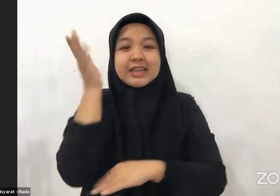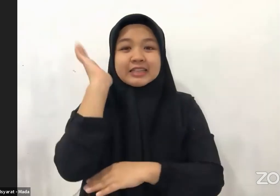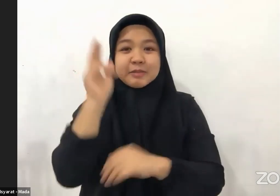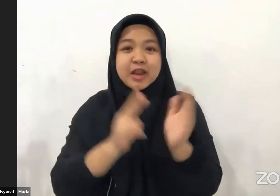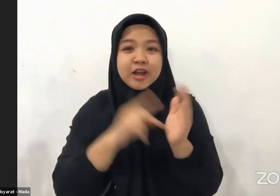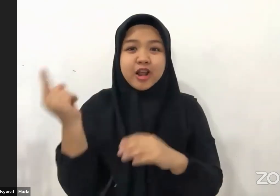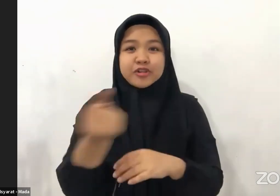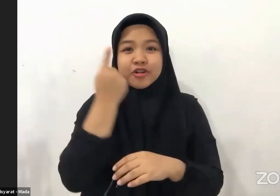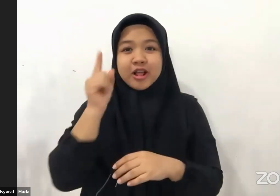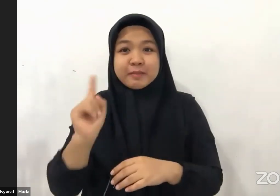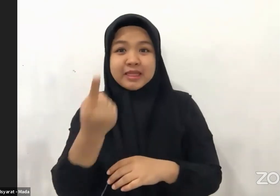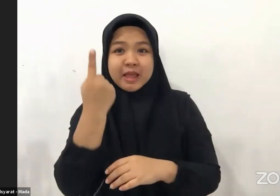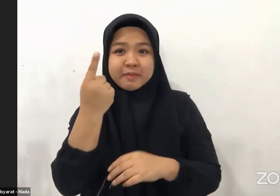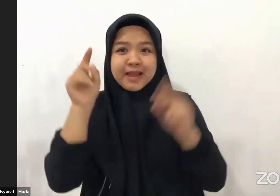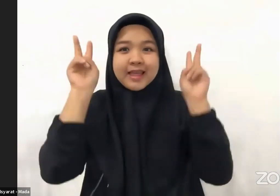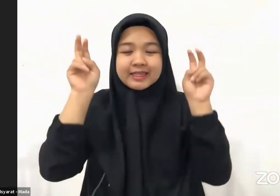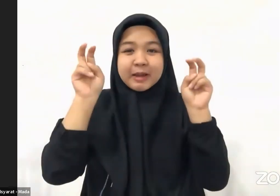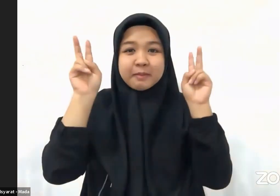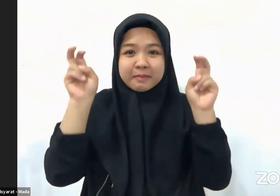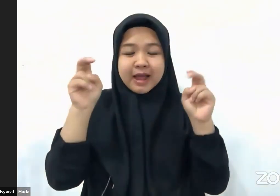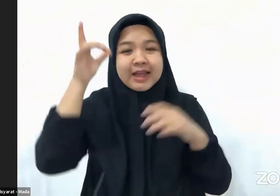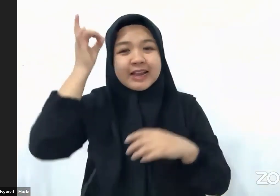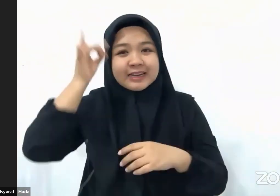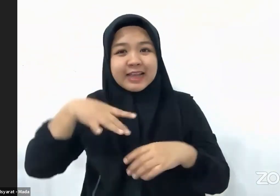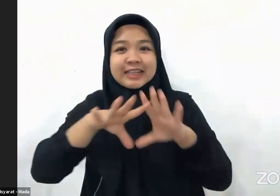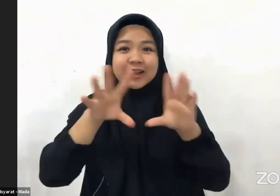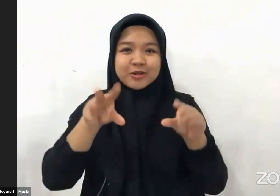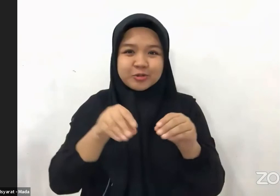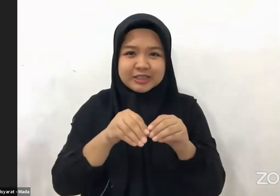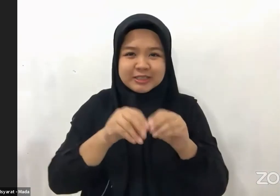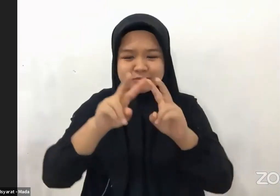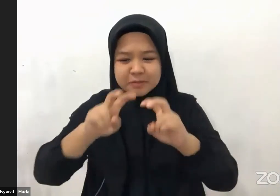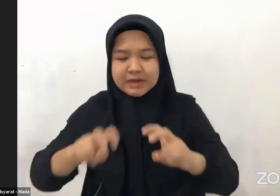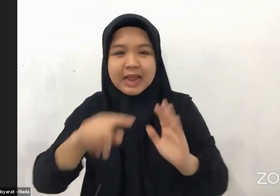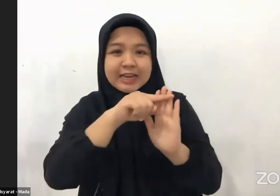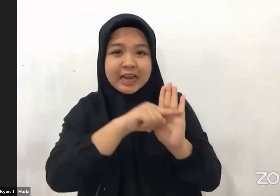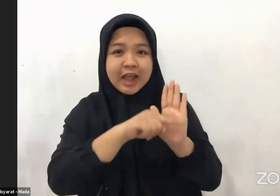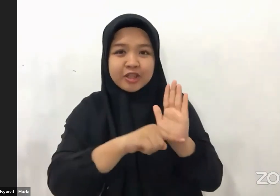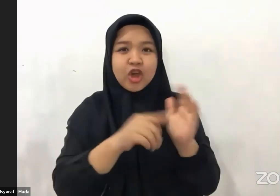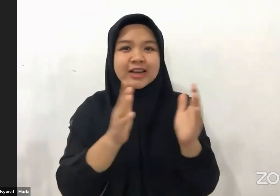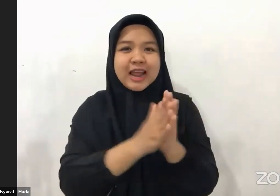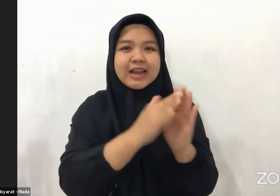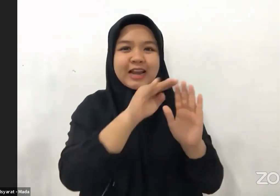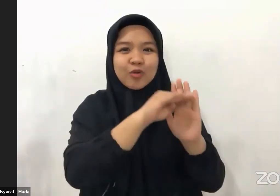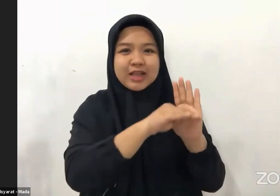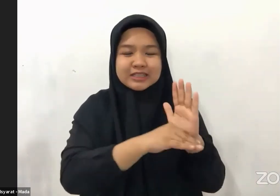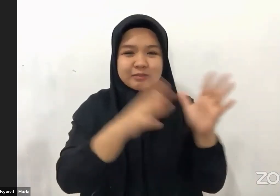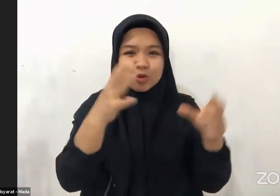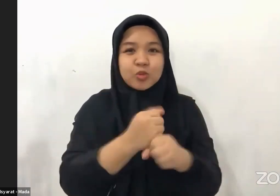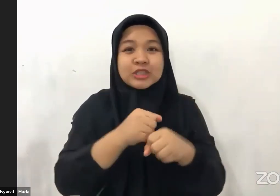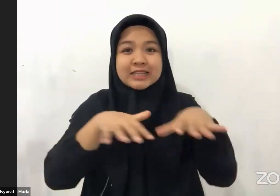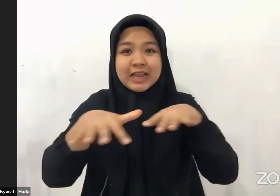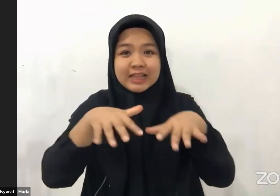pertama dengan tema Desa Inklusi Membedah Indikator dan Regulasi, Merumuskan Strategi